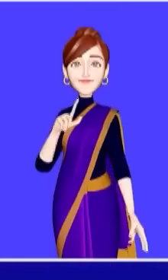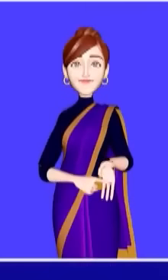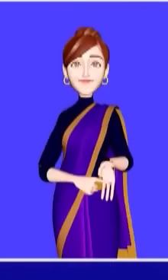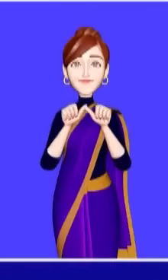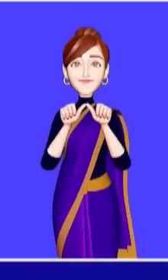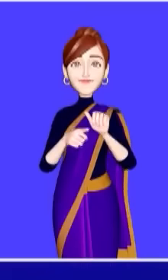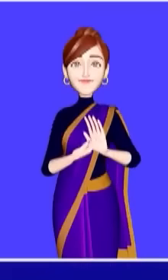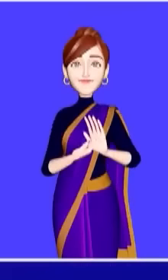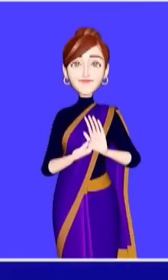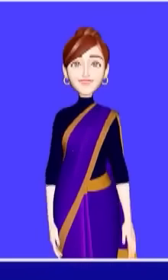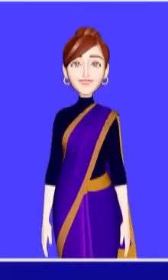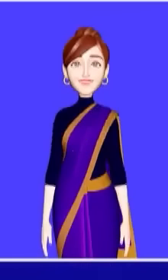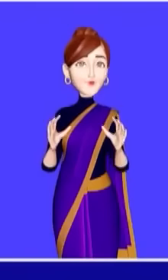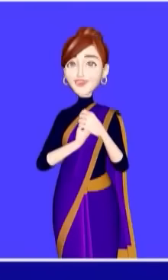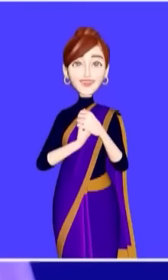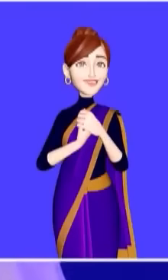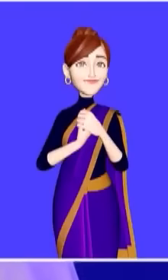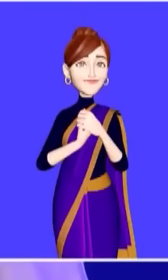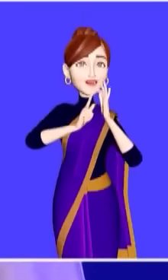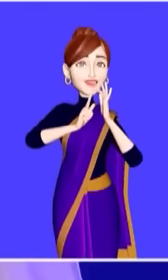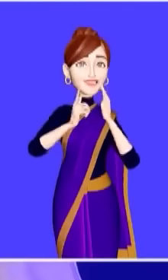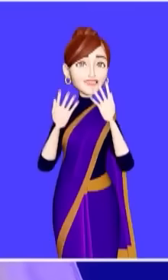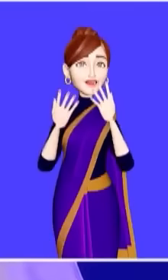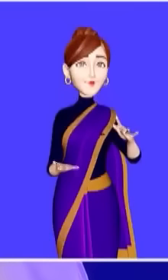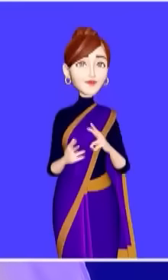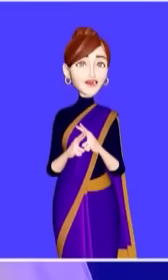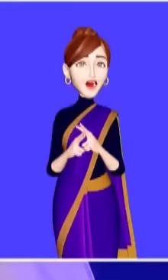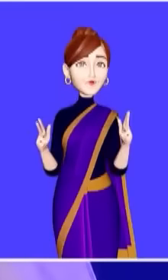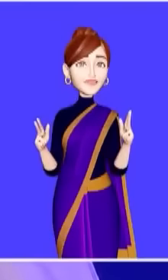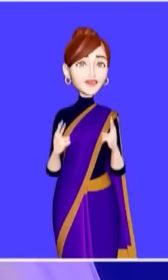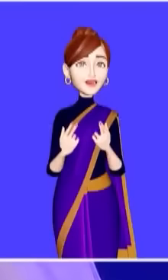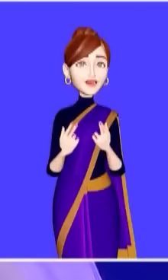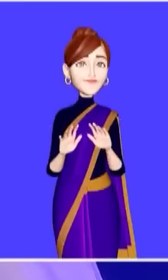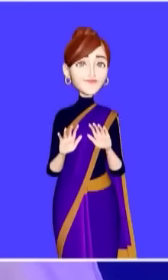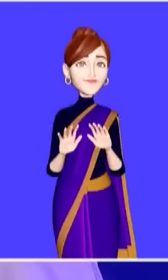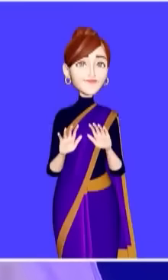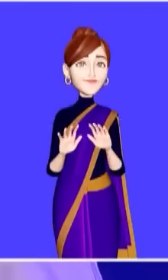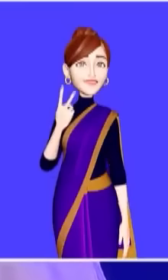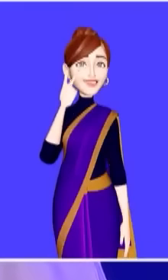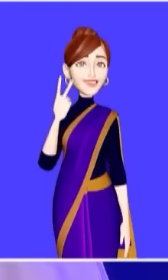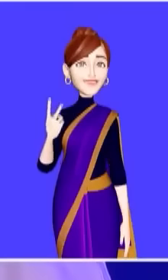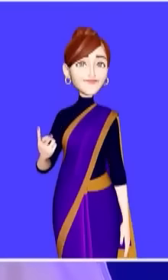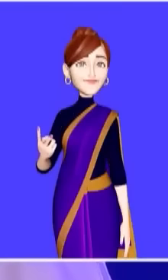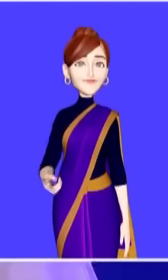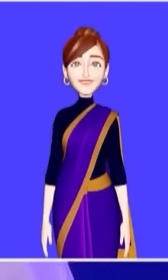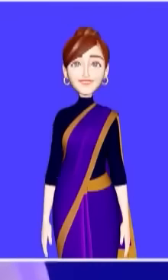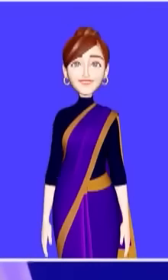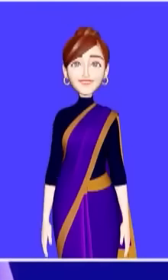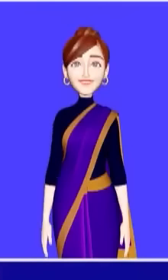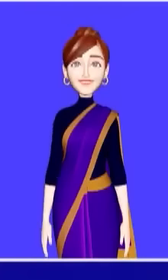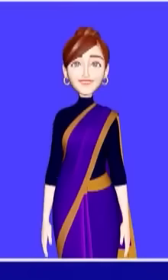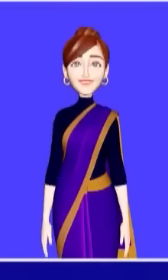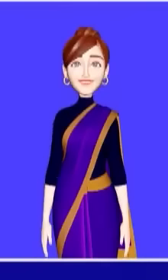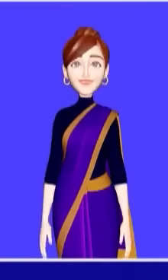है और सकारात्मक कंट्रीब्यूशन भी देखा है। एआई भी